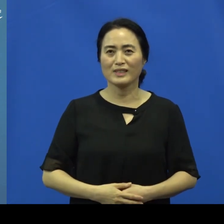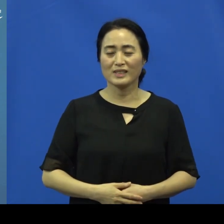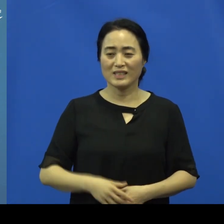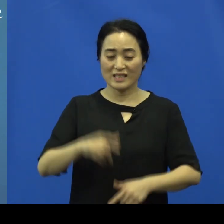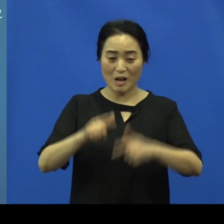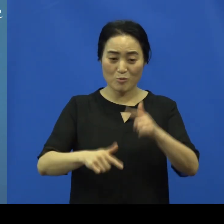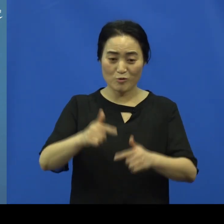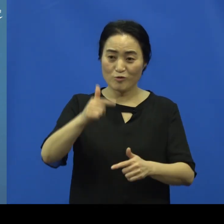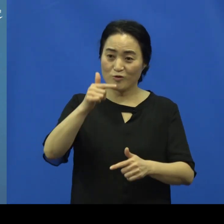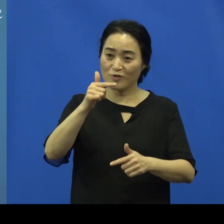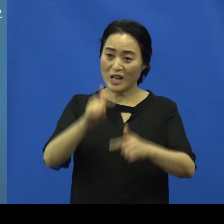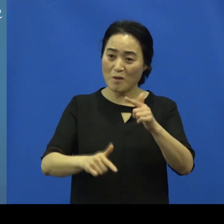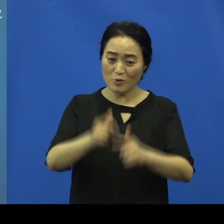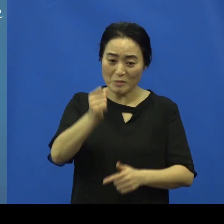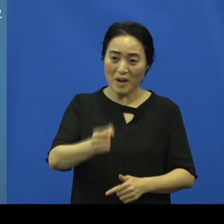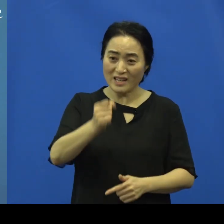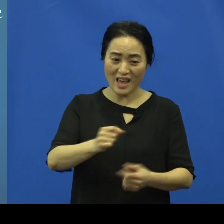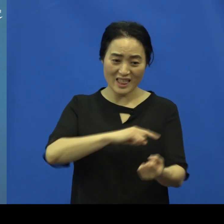능력이 있겠어요, 여러분?